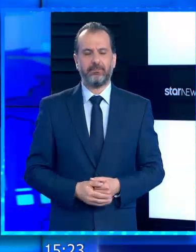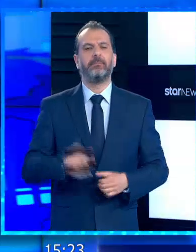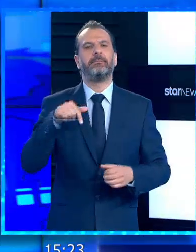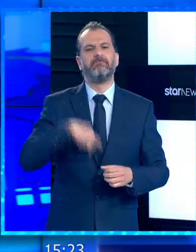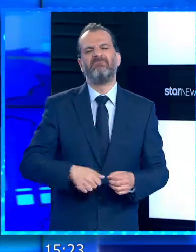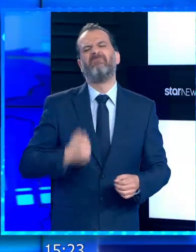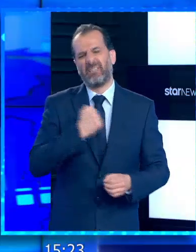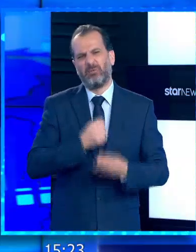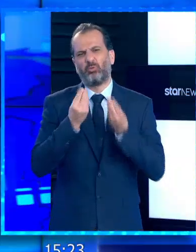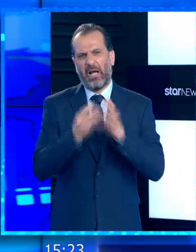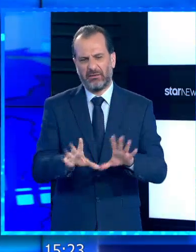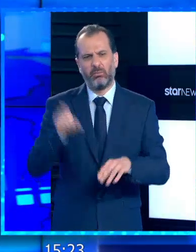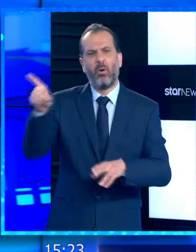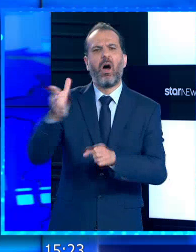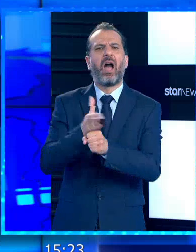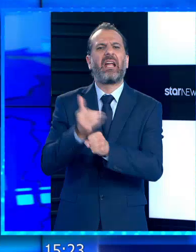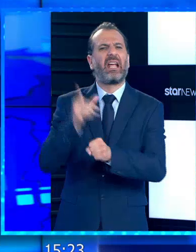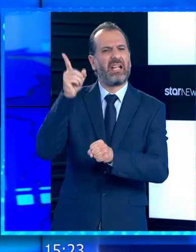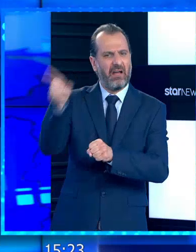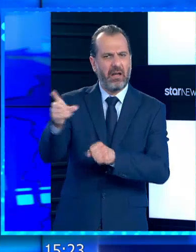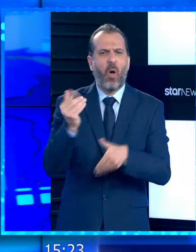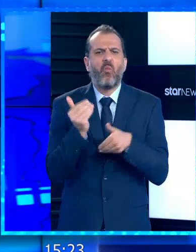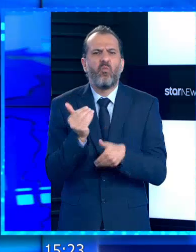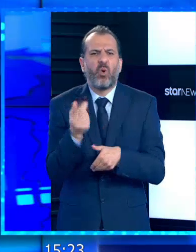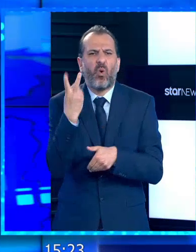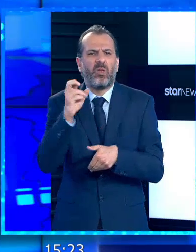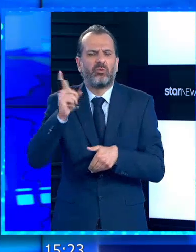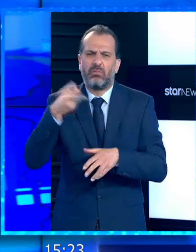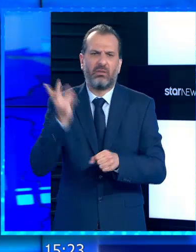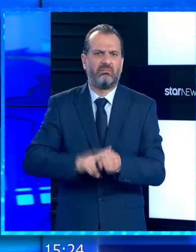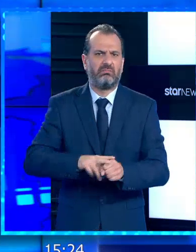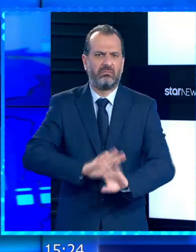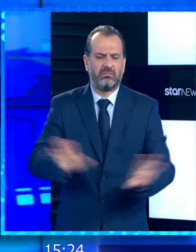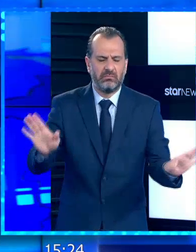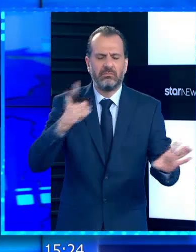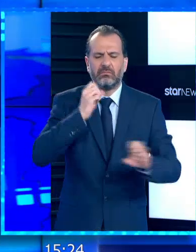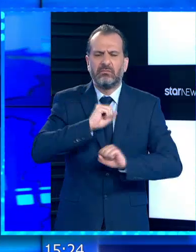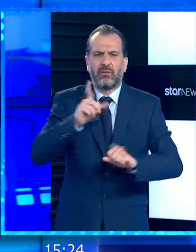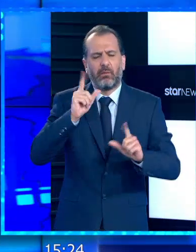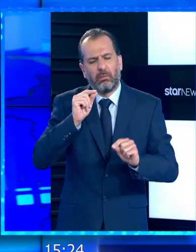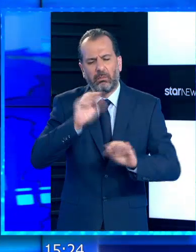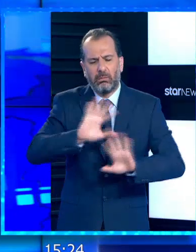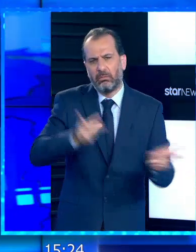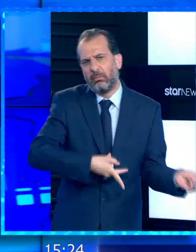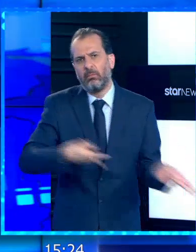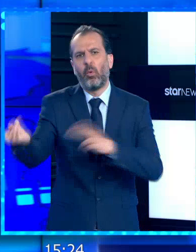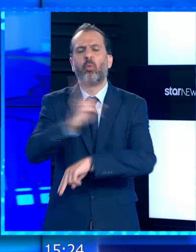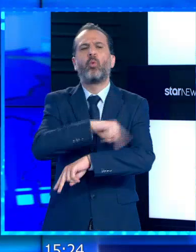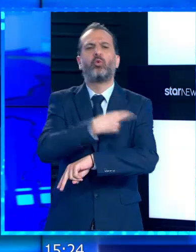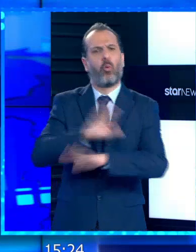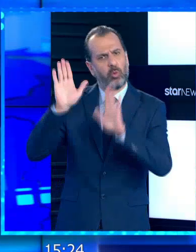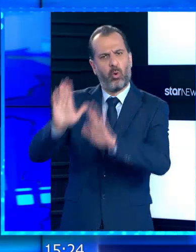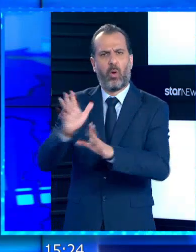Τραγικό περιστατικό στην Καβάλα, με ένα βρέφος μόλις 20 ημερών να είναι νεκρό. Διακομίστηκε χωρίς τις αισθήσεις του στο Γενικό Νοσοκομείο της